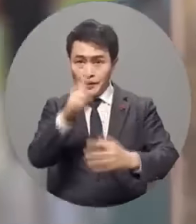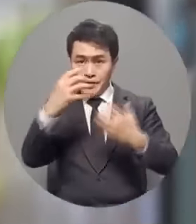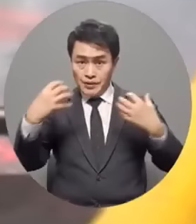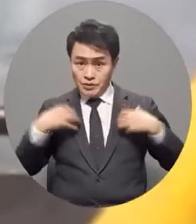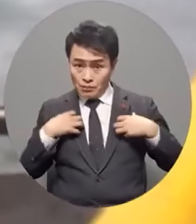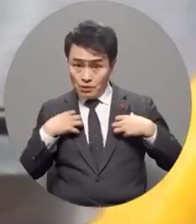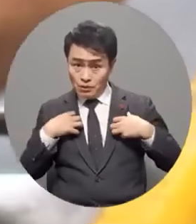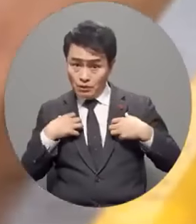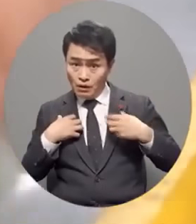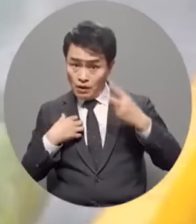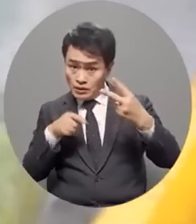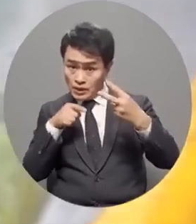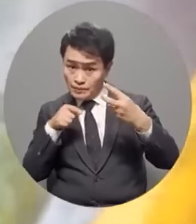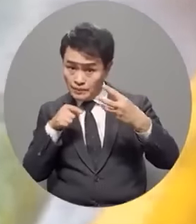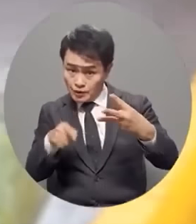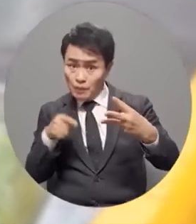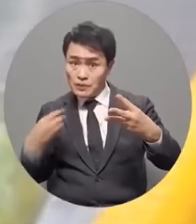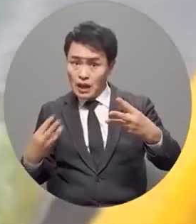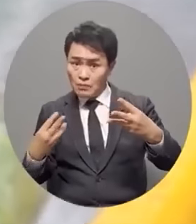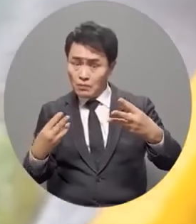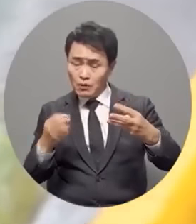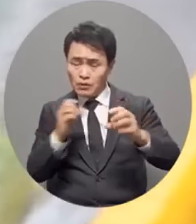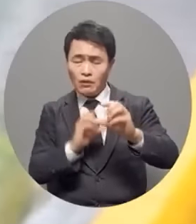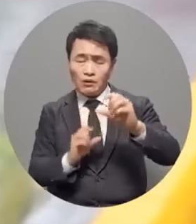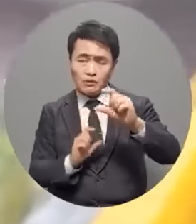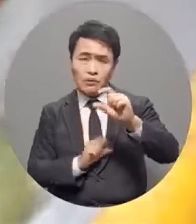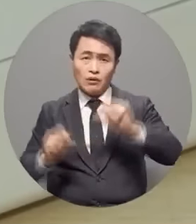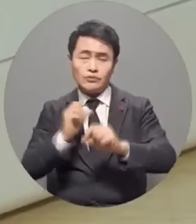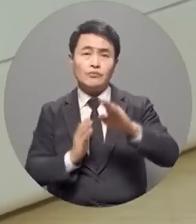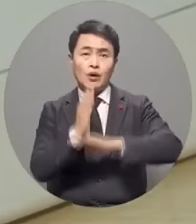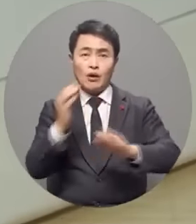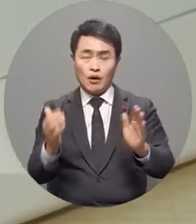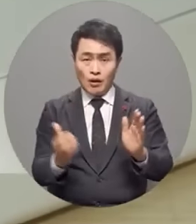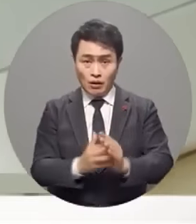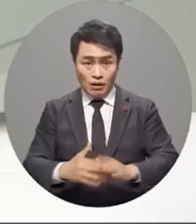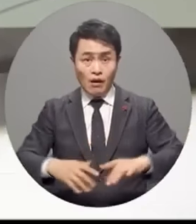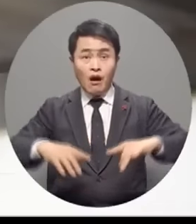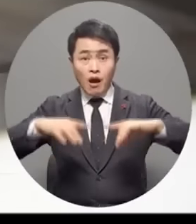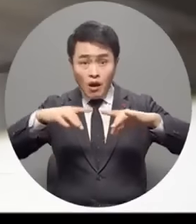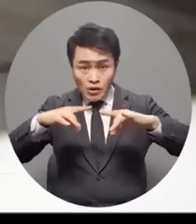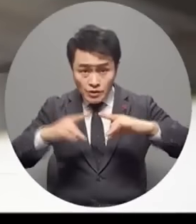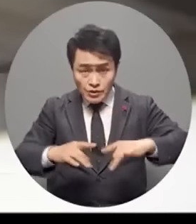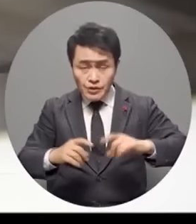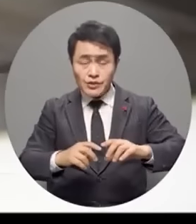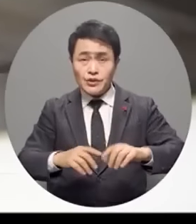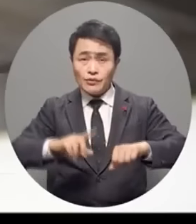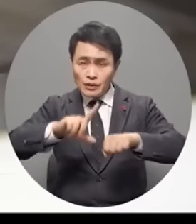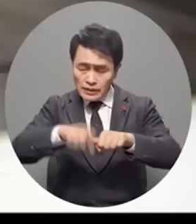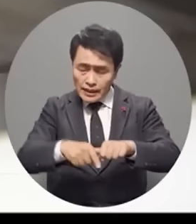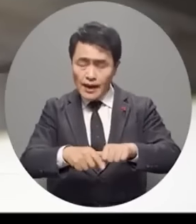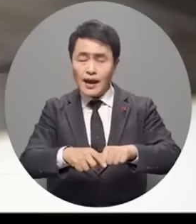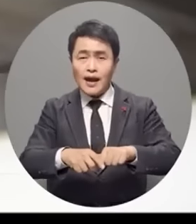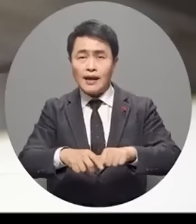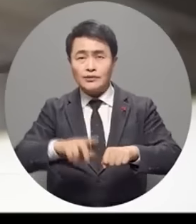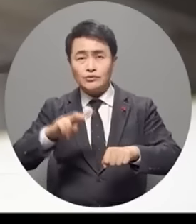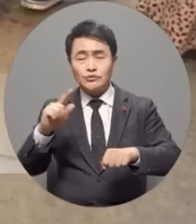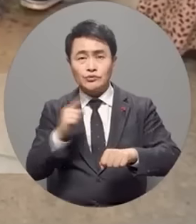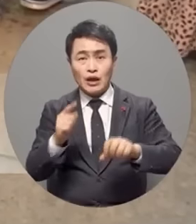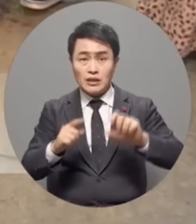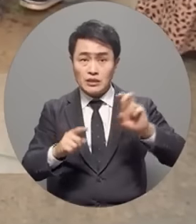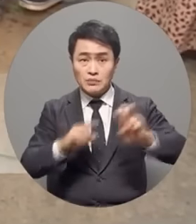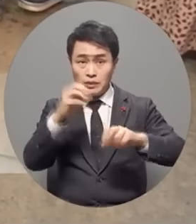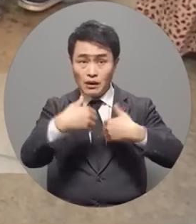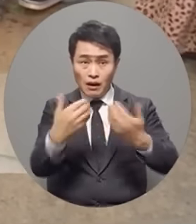전망치 3.3%를 훌쩍 넘겼습니다. 전기가스 요금이 20% 넘게 오르고 하반기 폭염,